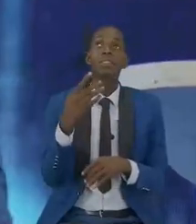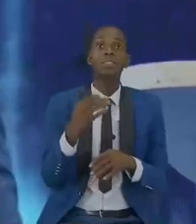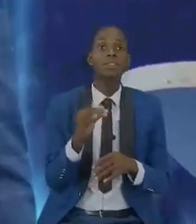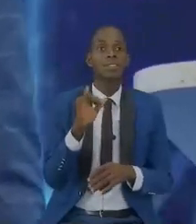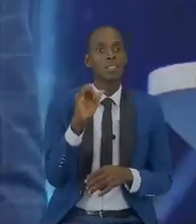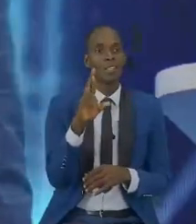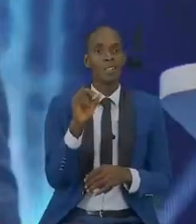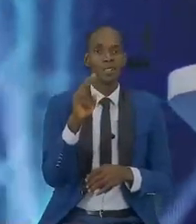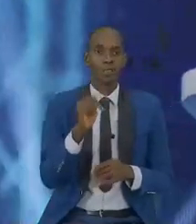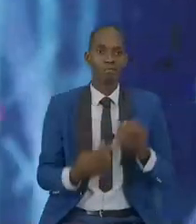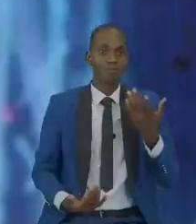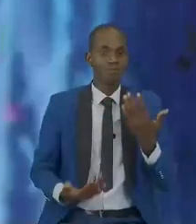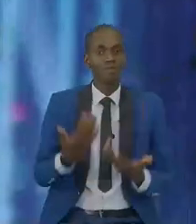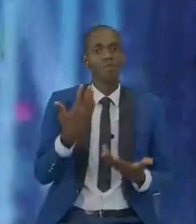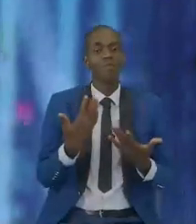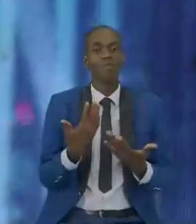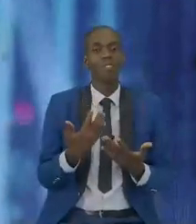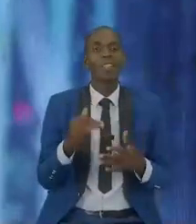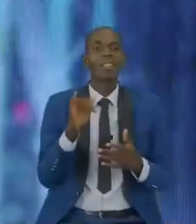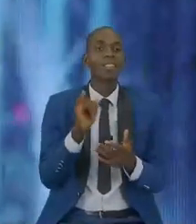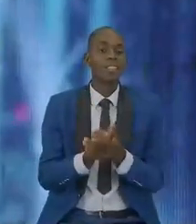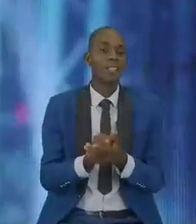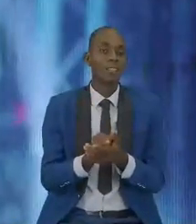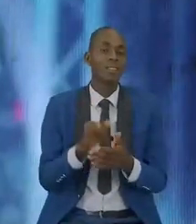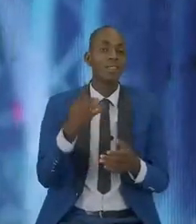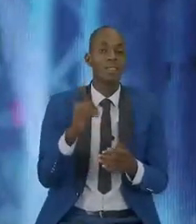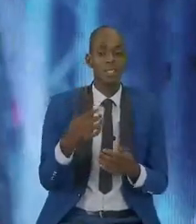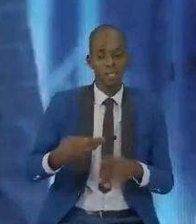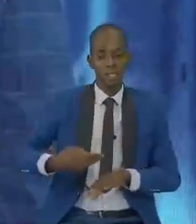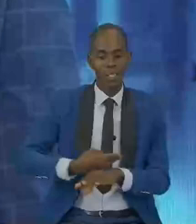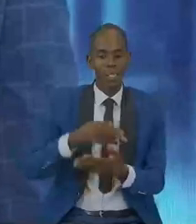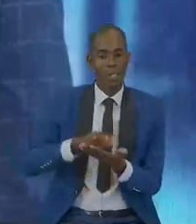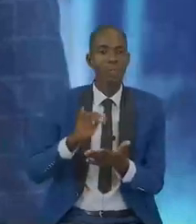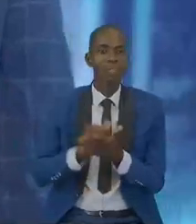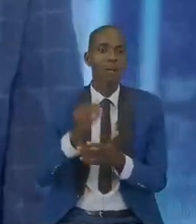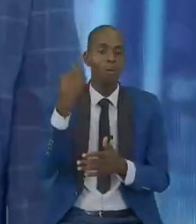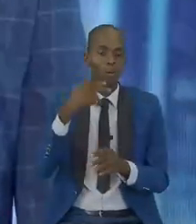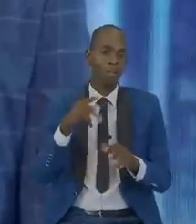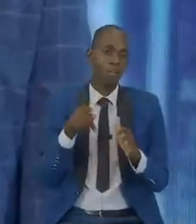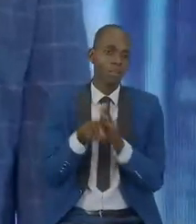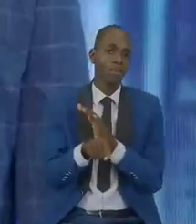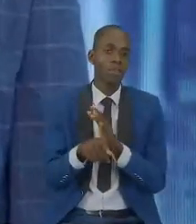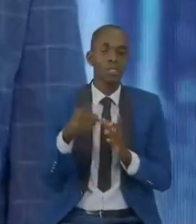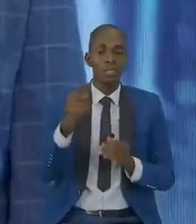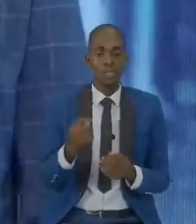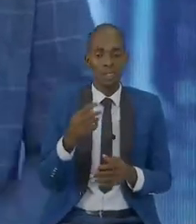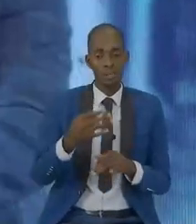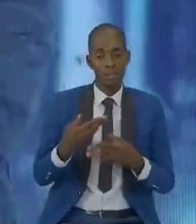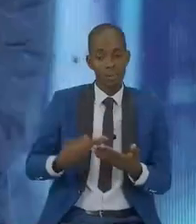de fer de l'Égypte. Comment l'a-t-il fait? Par l'agneau qui a été